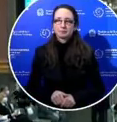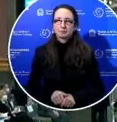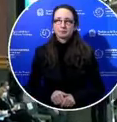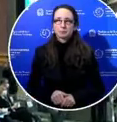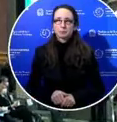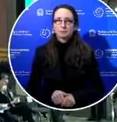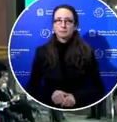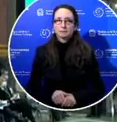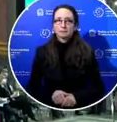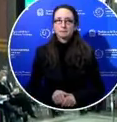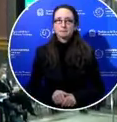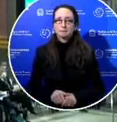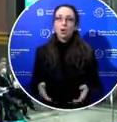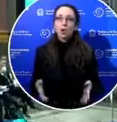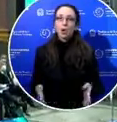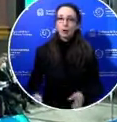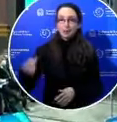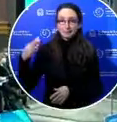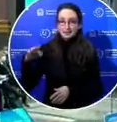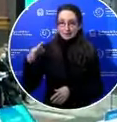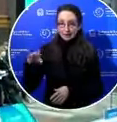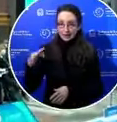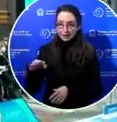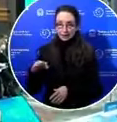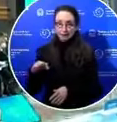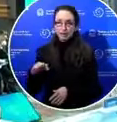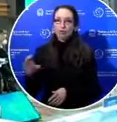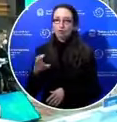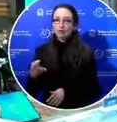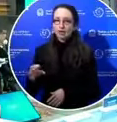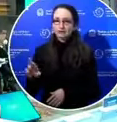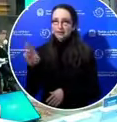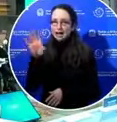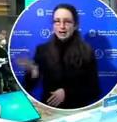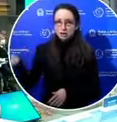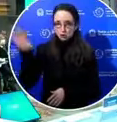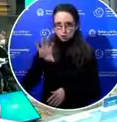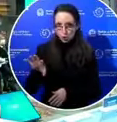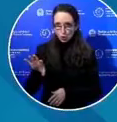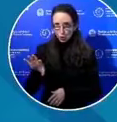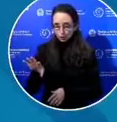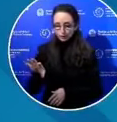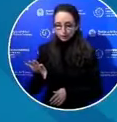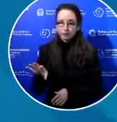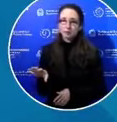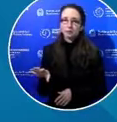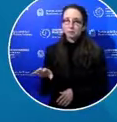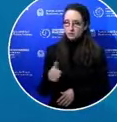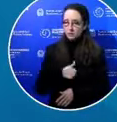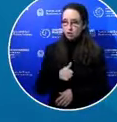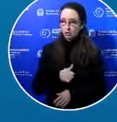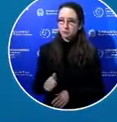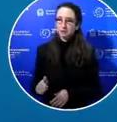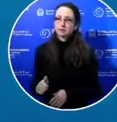Prende ora la parola il Presidente della Conferenza delle Regioni e delle Province Autonome, Massimiliano Fedriga.